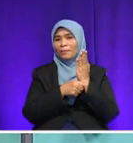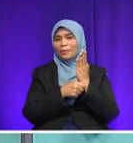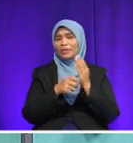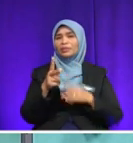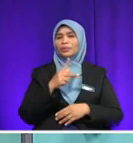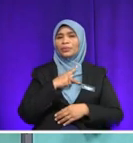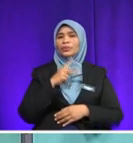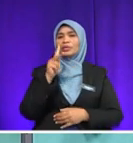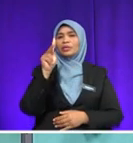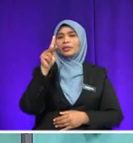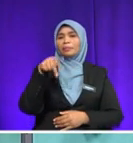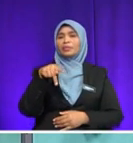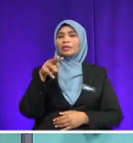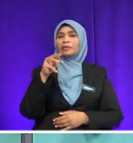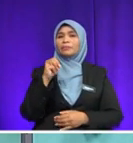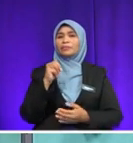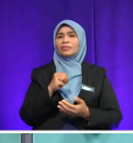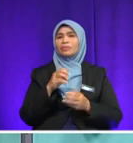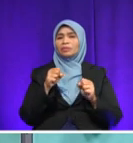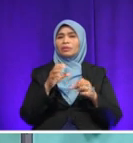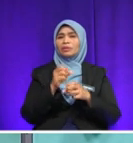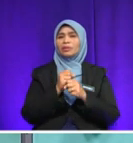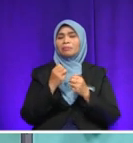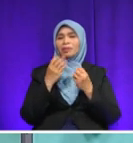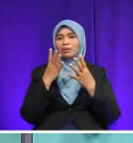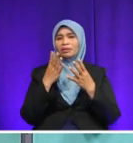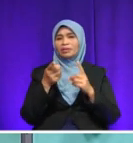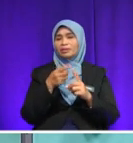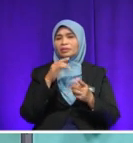sumberku banyak lagi